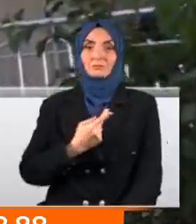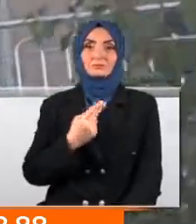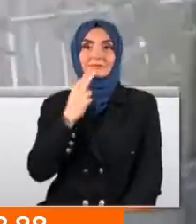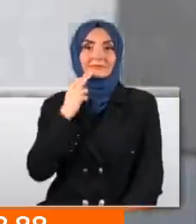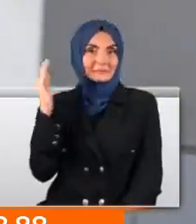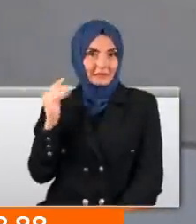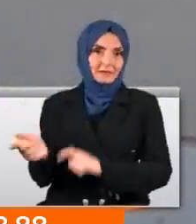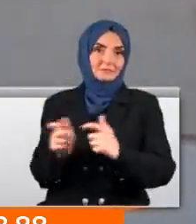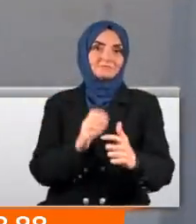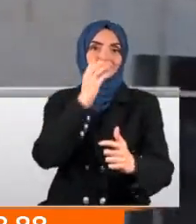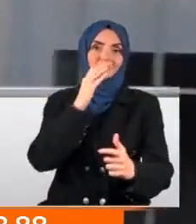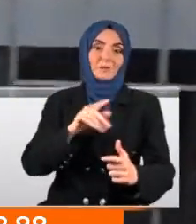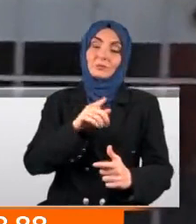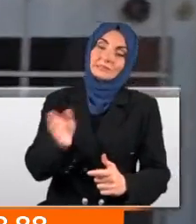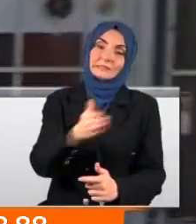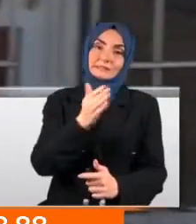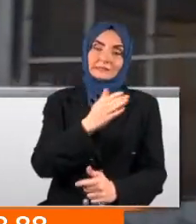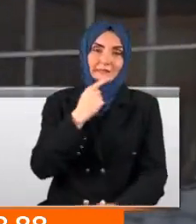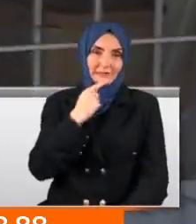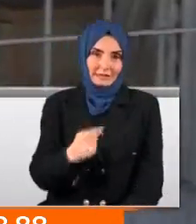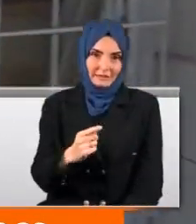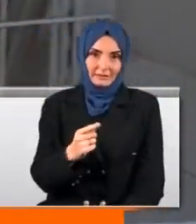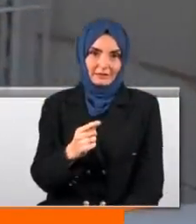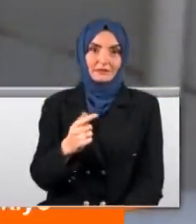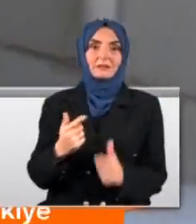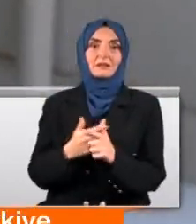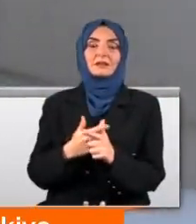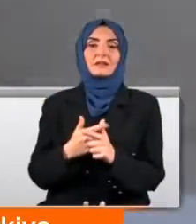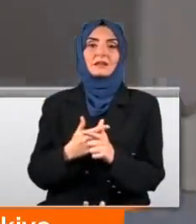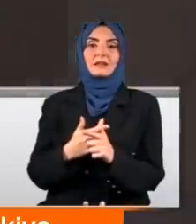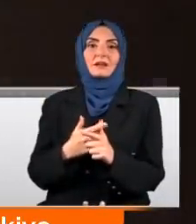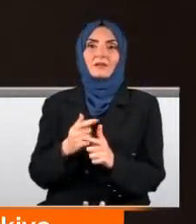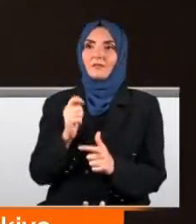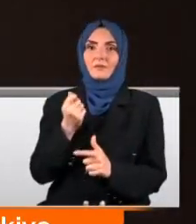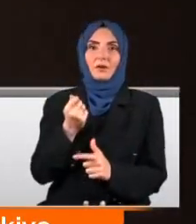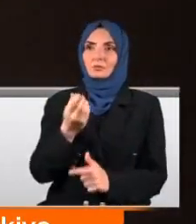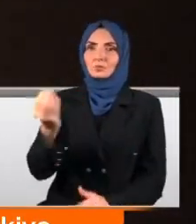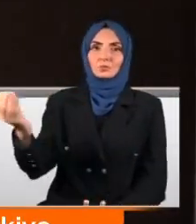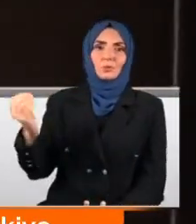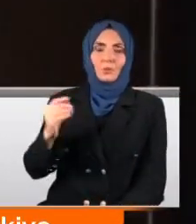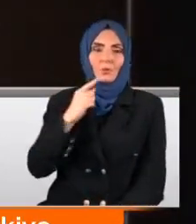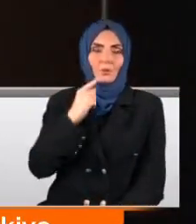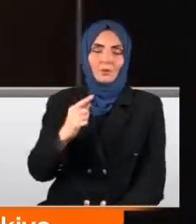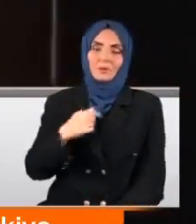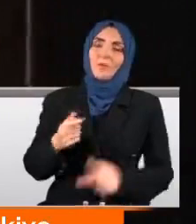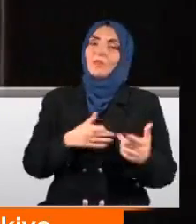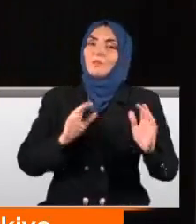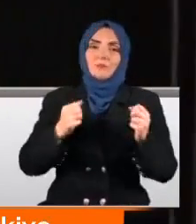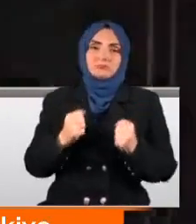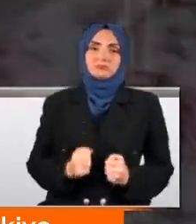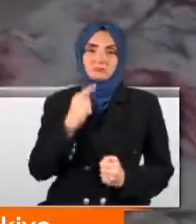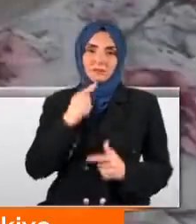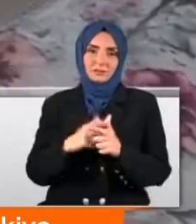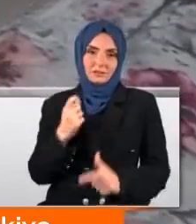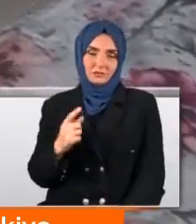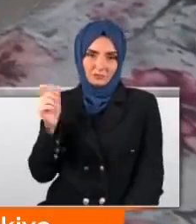çık dedi kiracısı artan kira fiyatlarını örnek gösterip olumsuz yanıt verdi iddiaya göre ev sahibi asansörü kapatıp